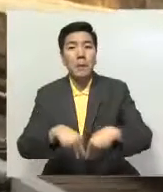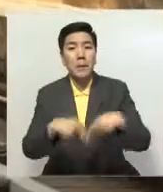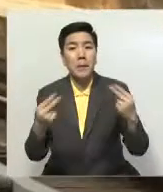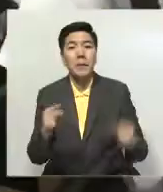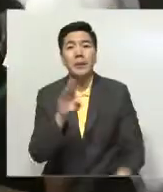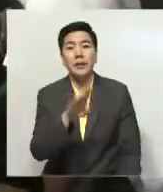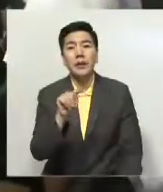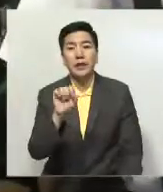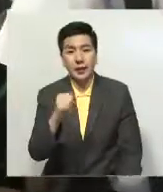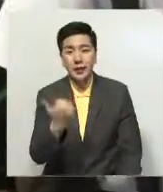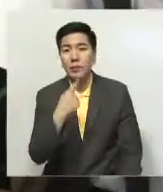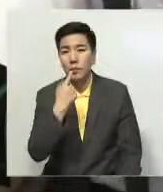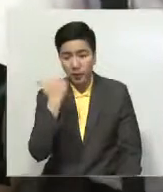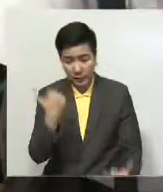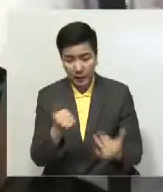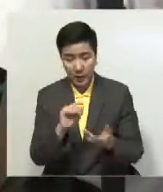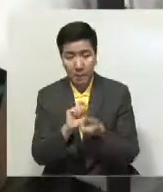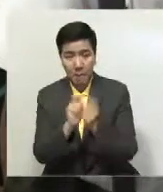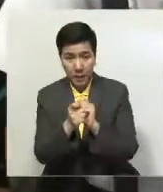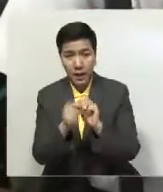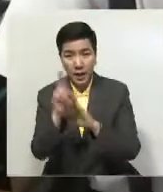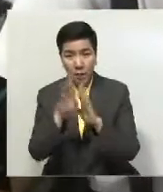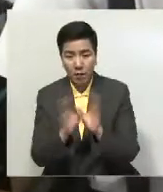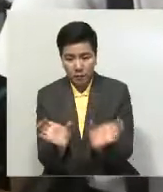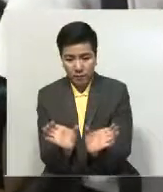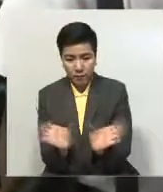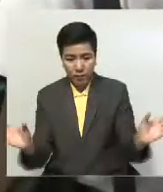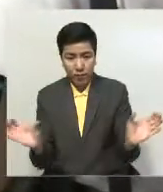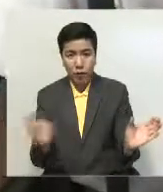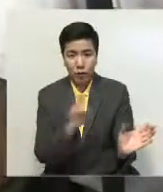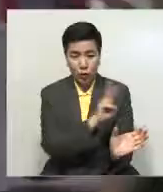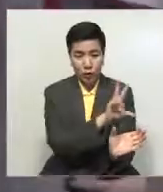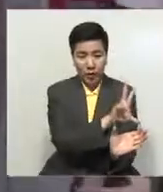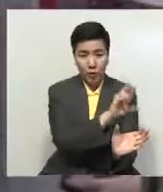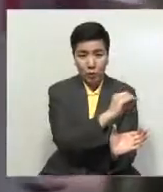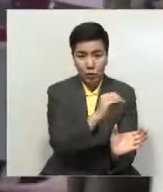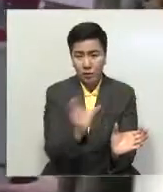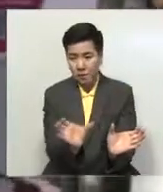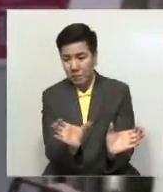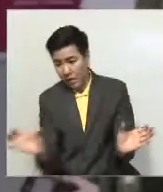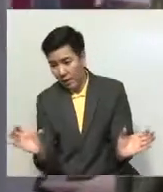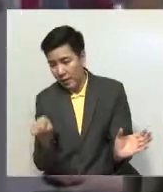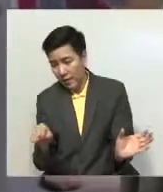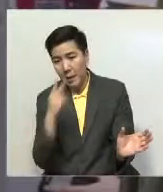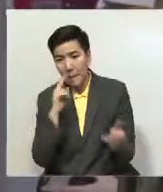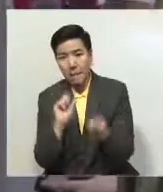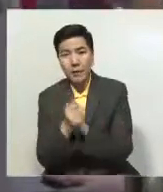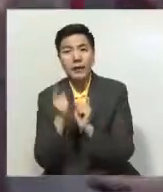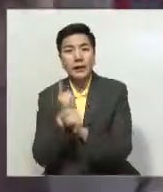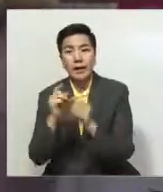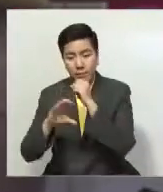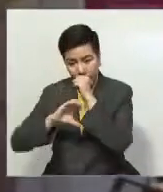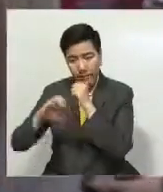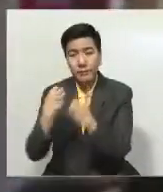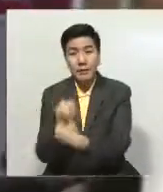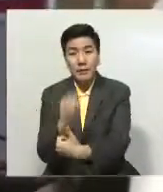และเป็นการยืนยันค่ะว่าหลังจาก BTS เปลี่ยนสัญญาณให้ห่างจากคลื่นความถี่ 2,300 เมกะเฮิรตซ์ของ TOT ตามที่ทางกส